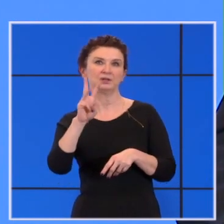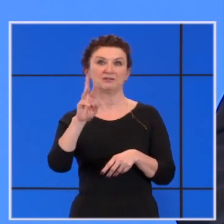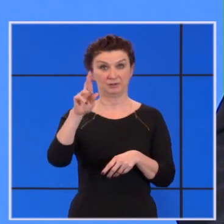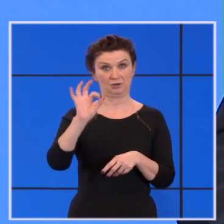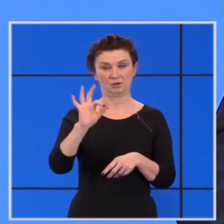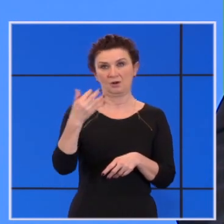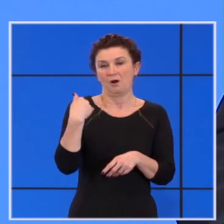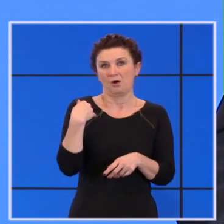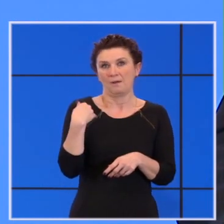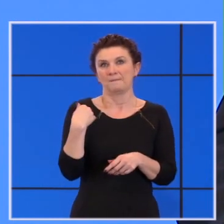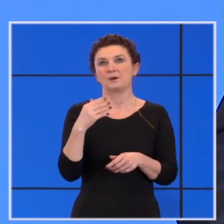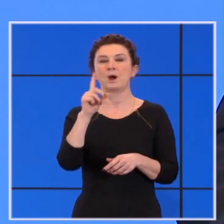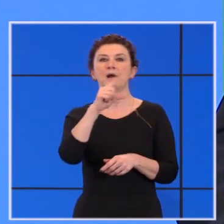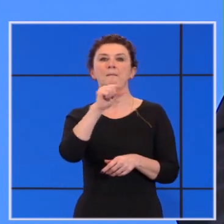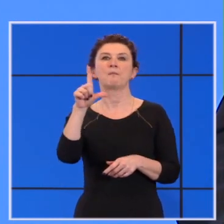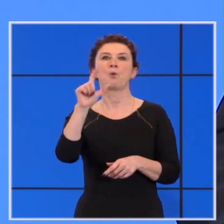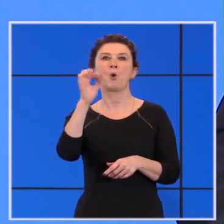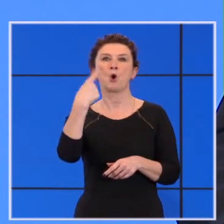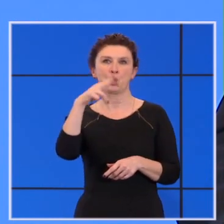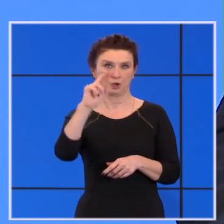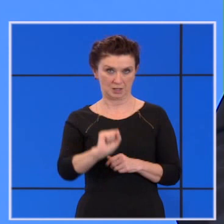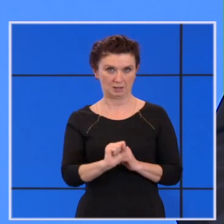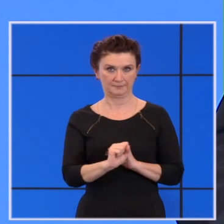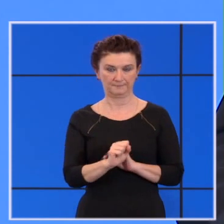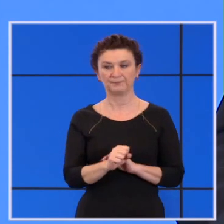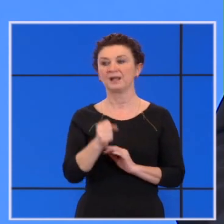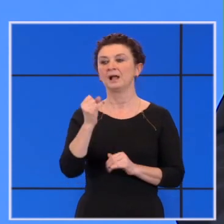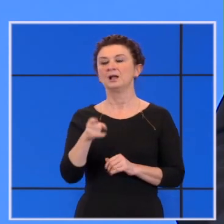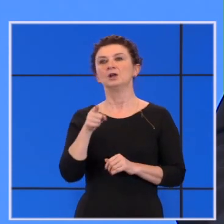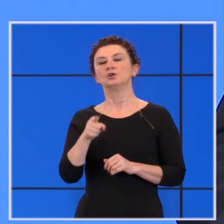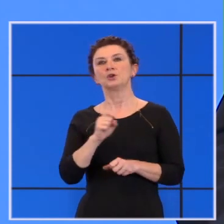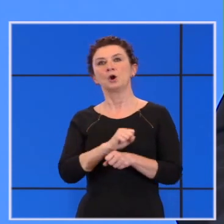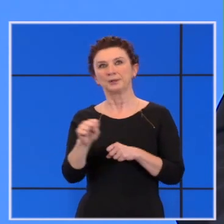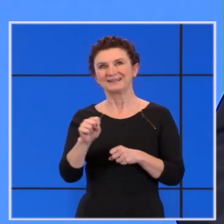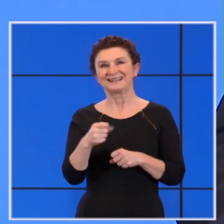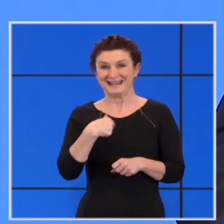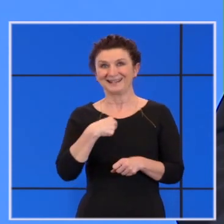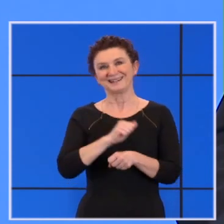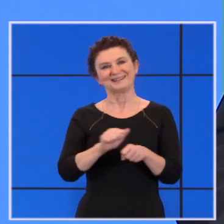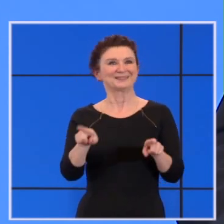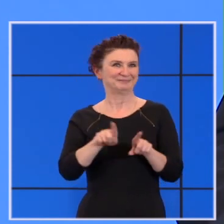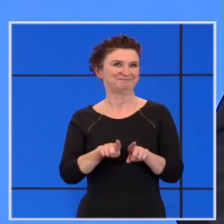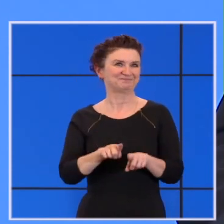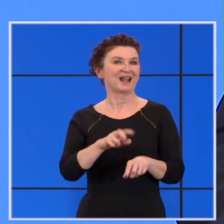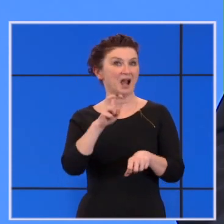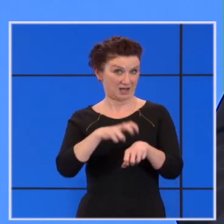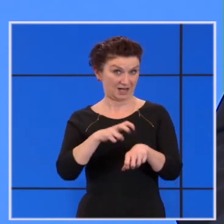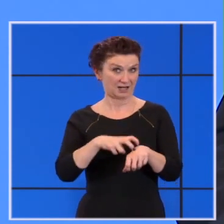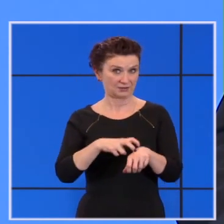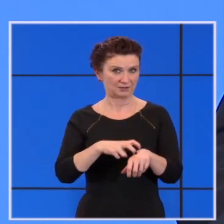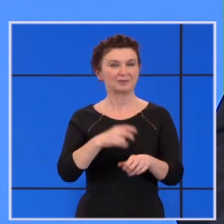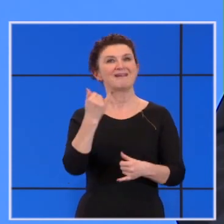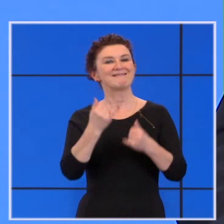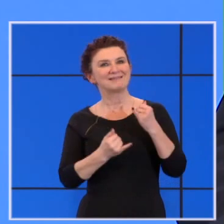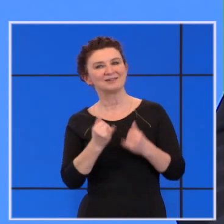tego rodzaju odpowiedzi. Sama jestem lekarzem i bardziej precyzyjnie byłoby, gdybym powiedziała, znoszenie skutków niepłodności jest metoda in vitro, ale